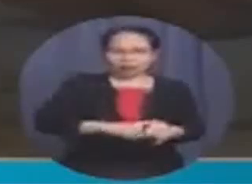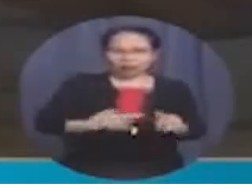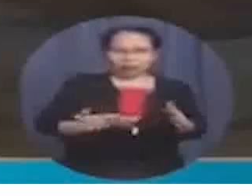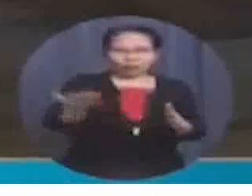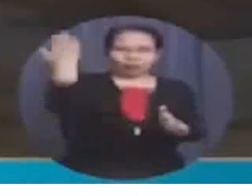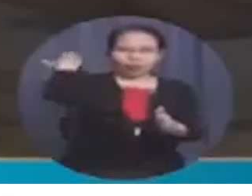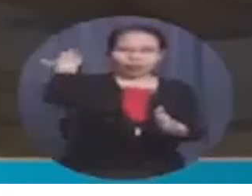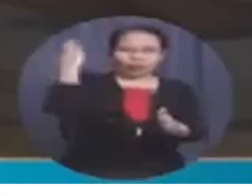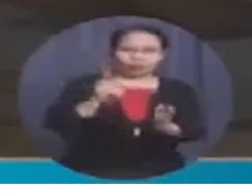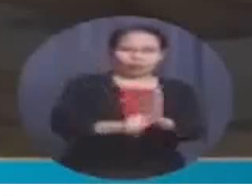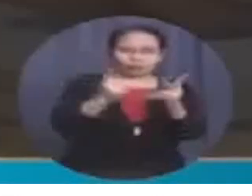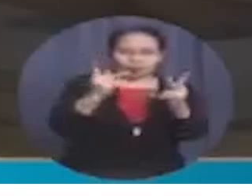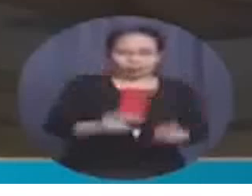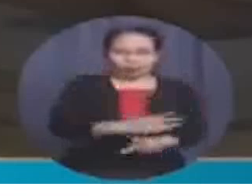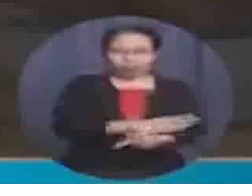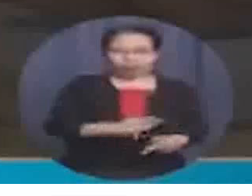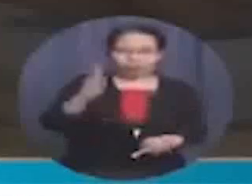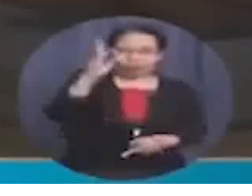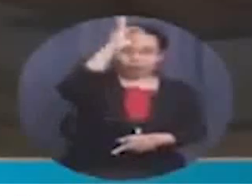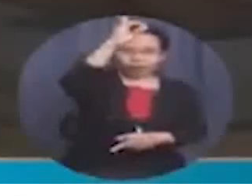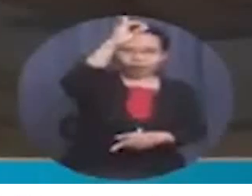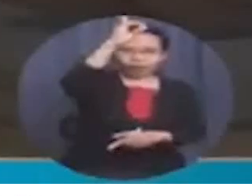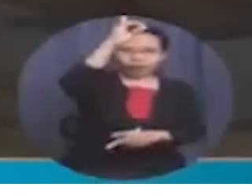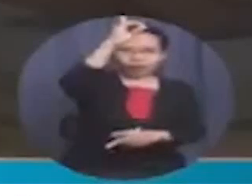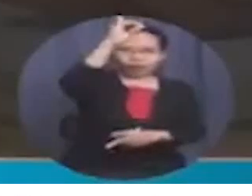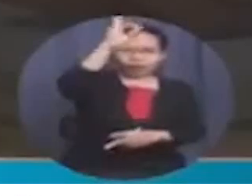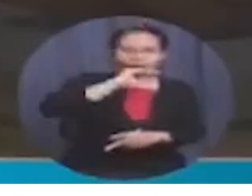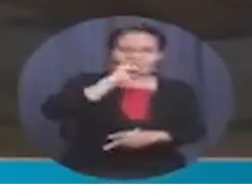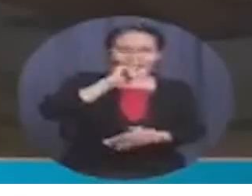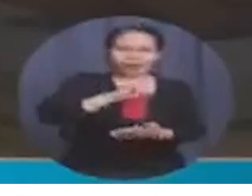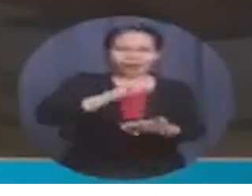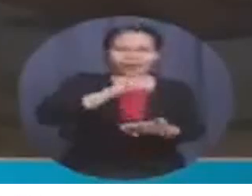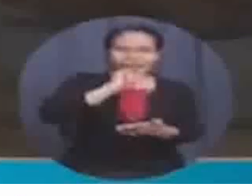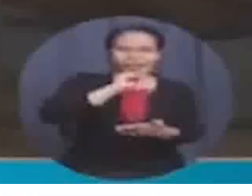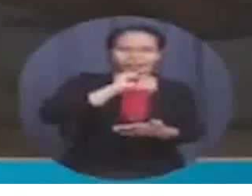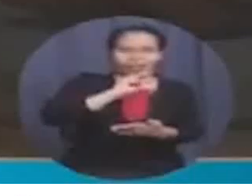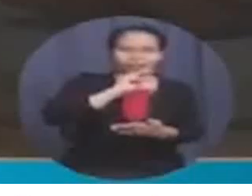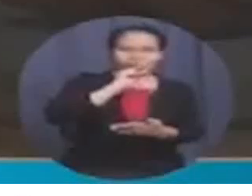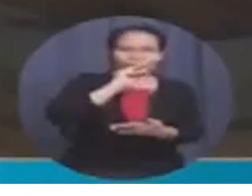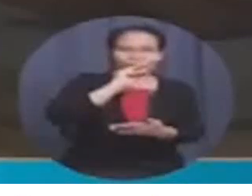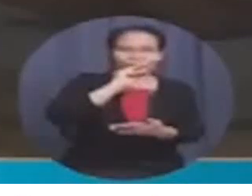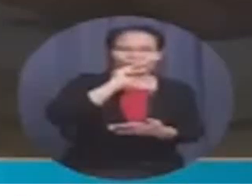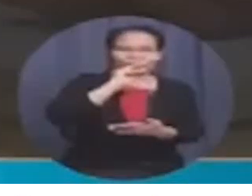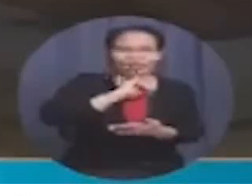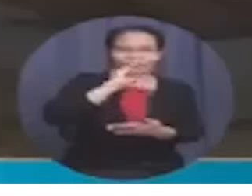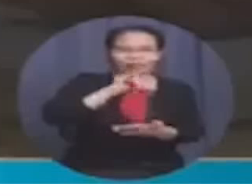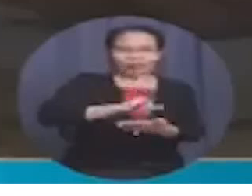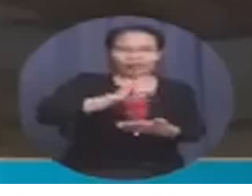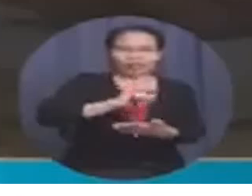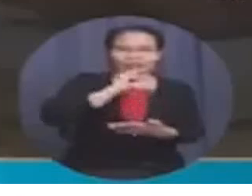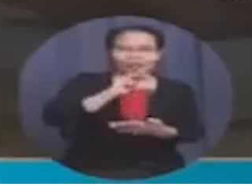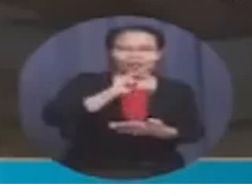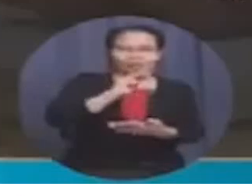past and to the time present and to the future. I am that I am. Ako